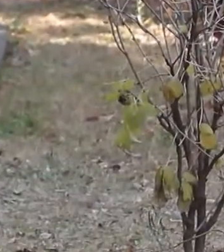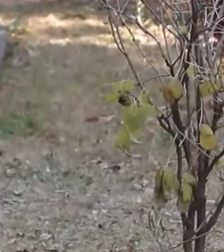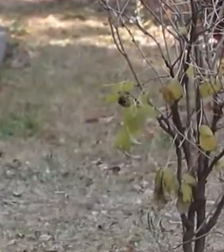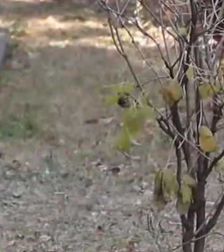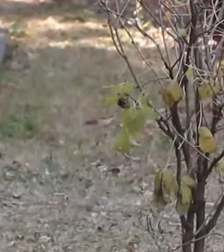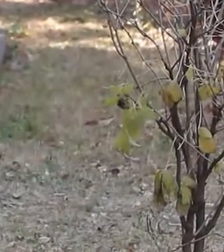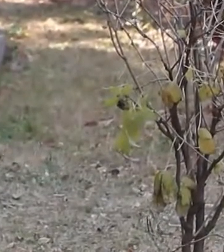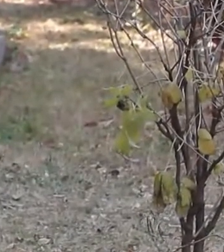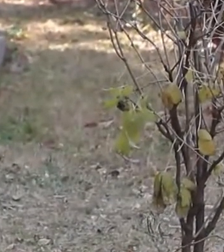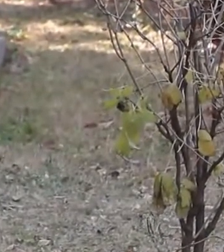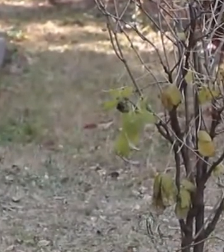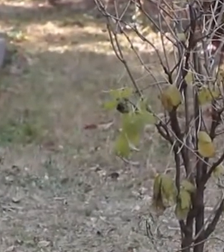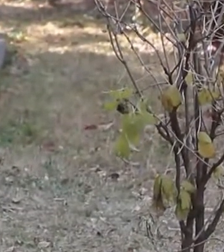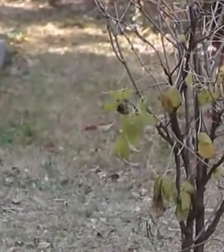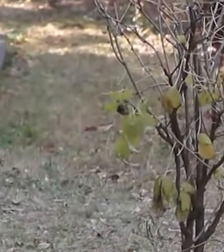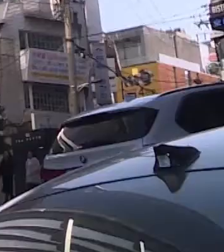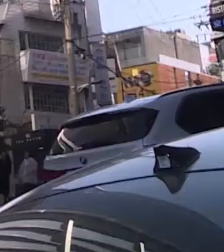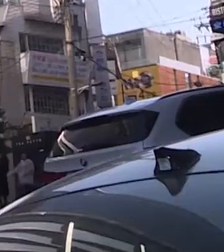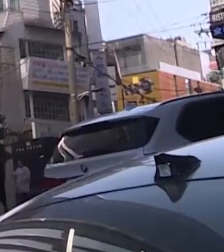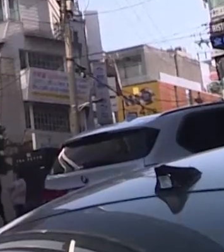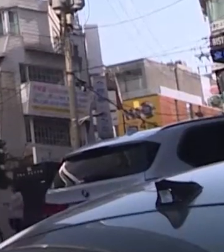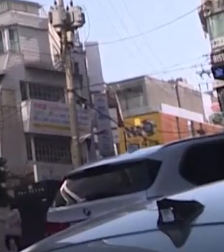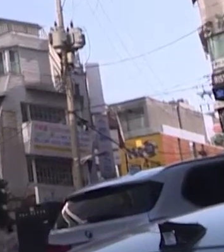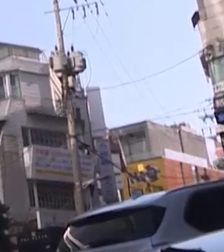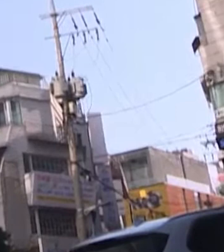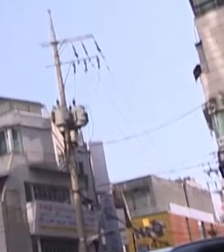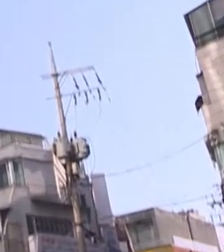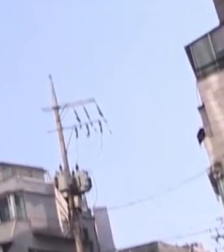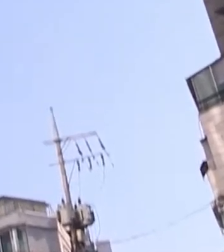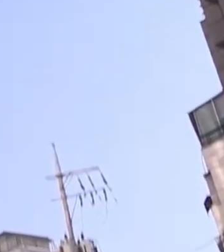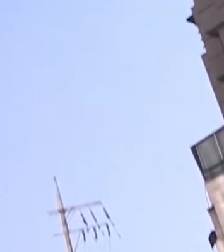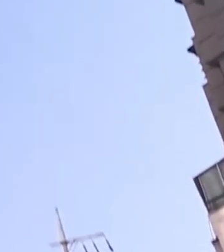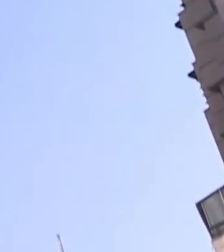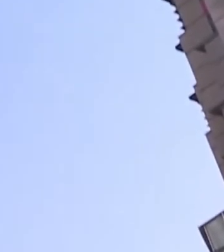I wanna be right where you are